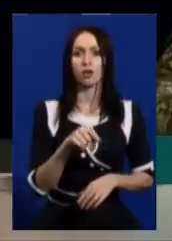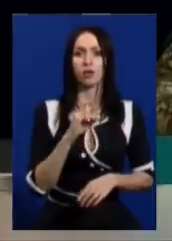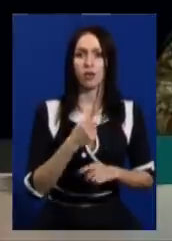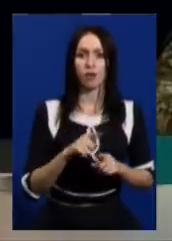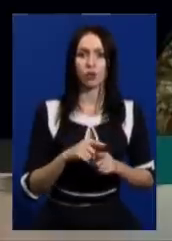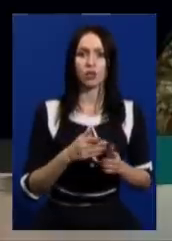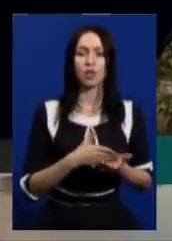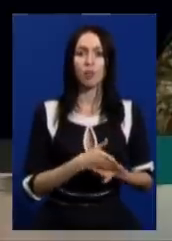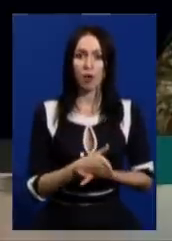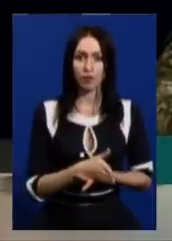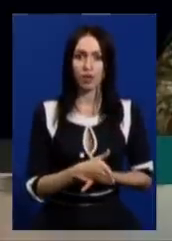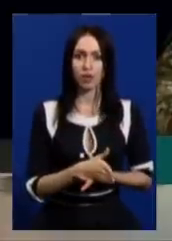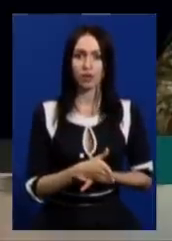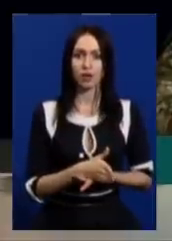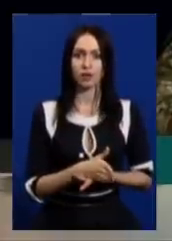направление и